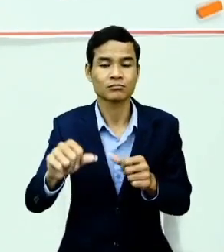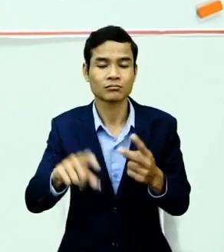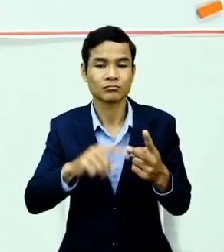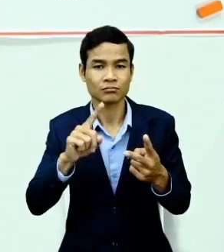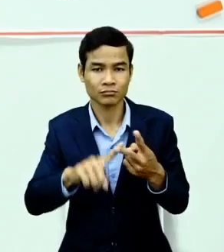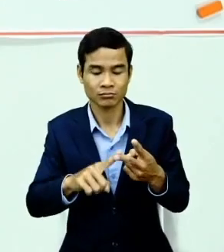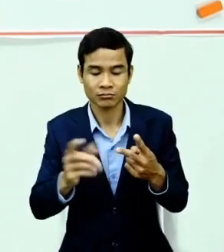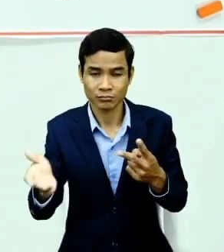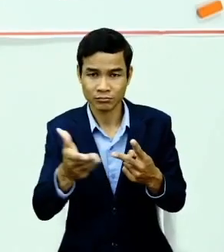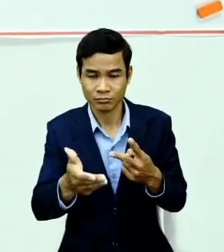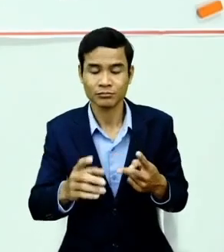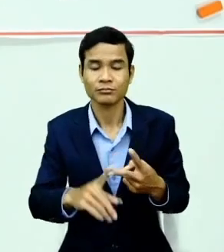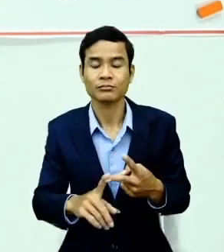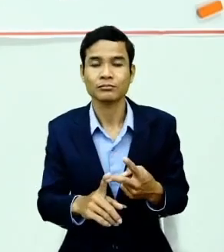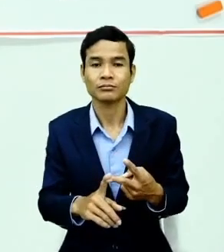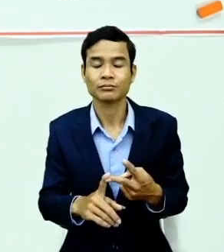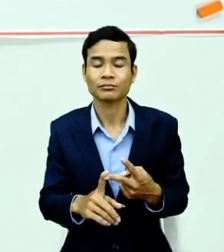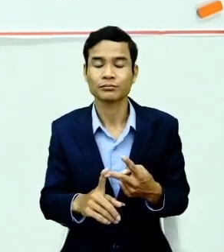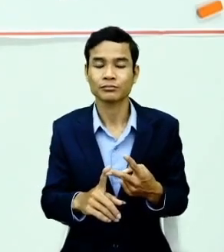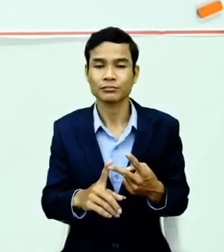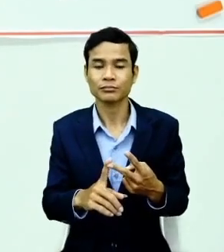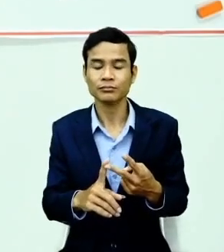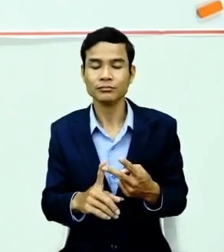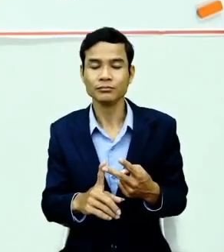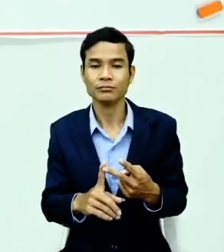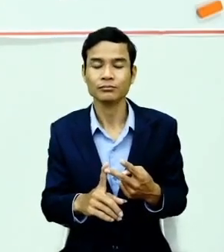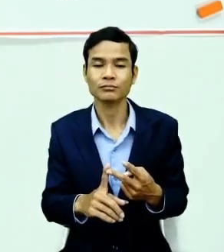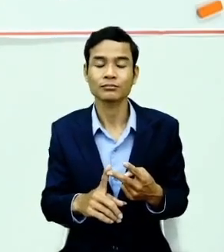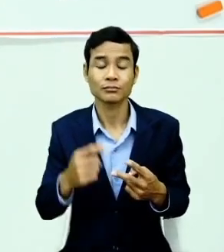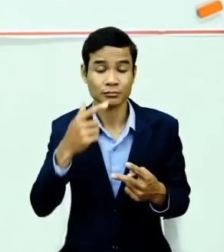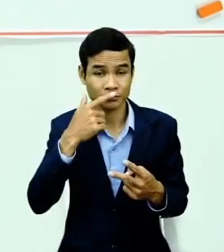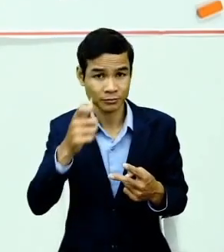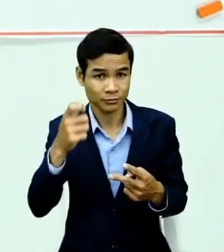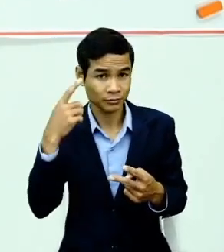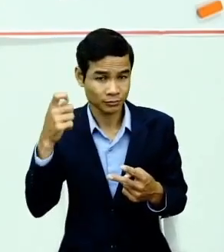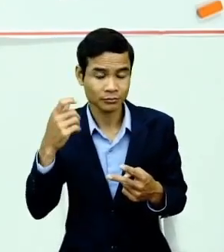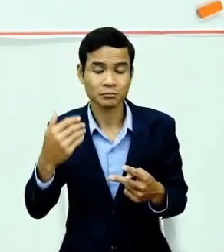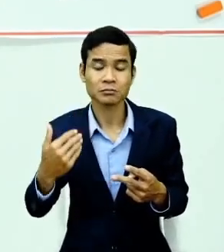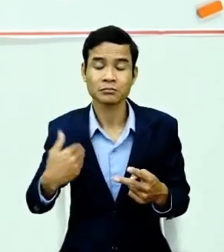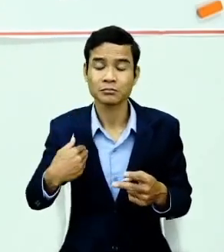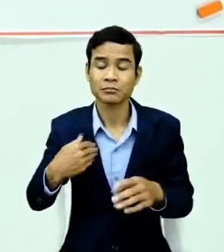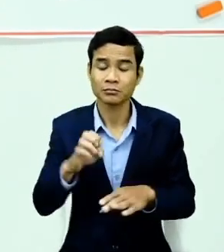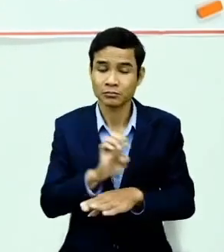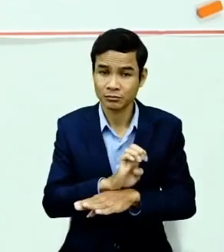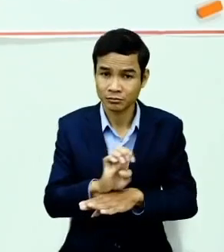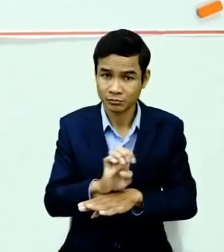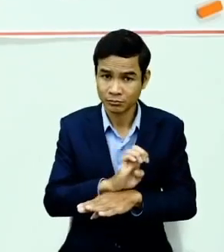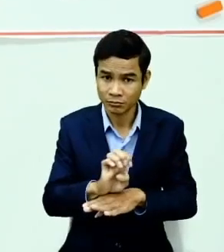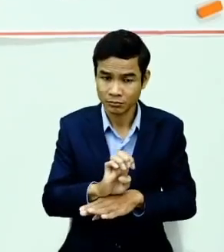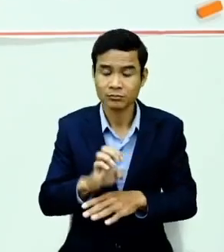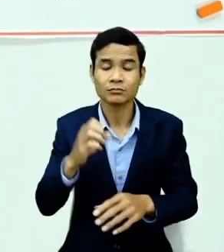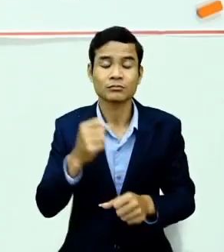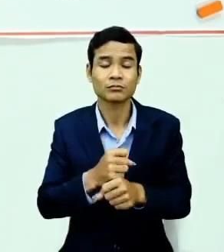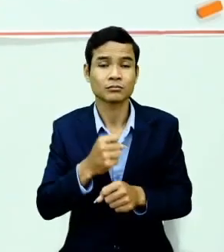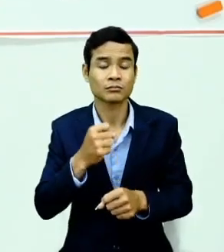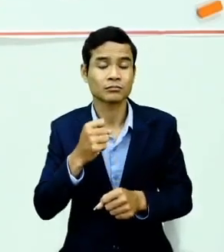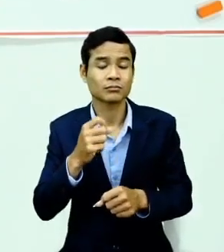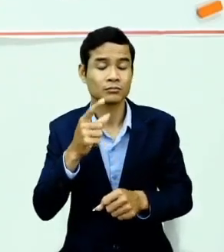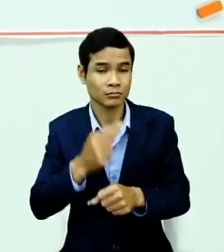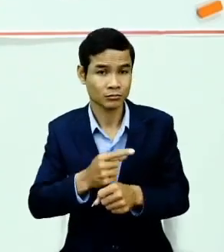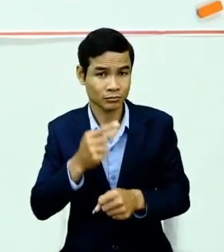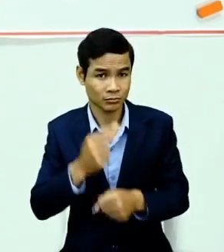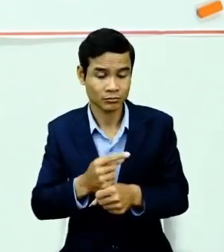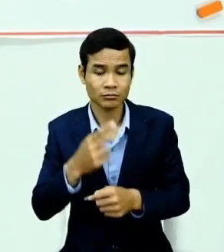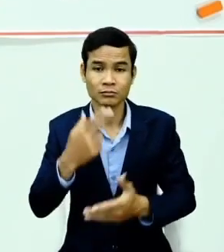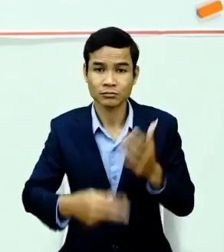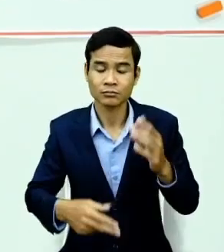pí pí ta bụng mai miền phía là cách thừa vậy chà bắn to